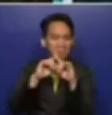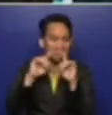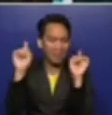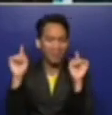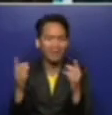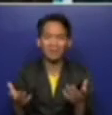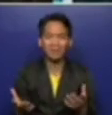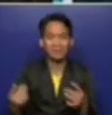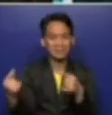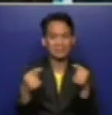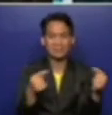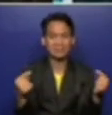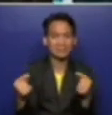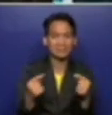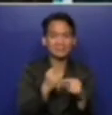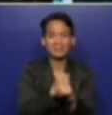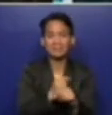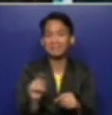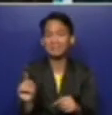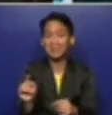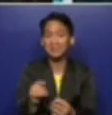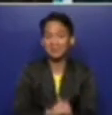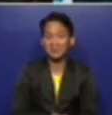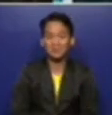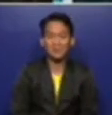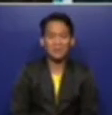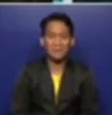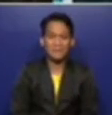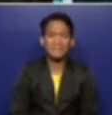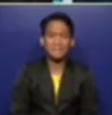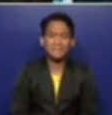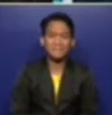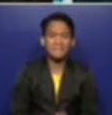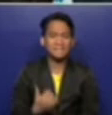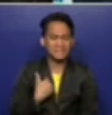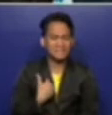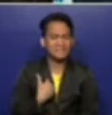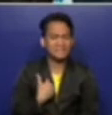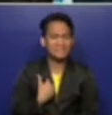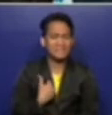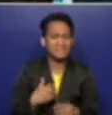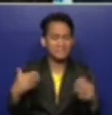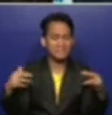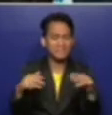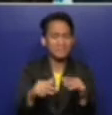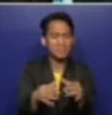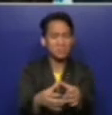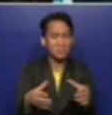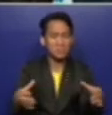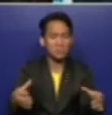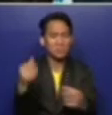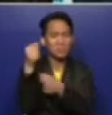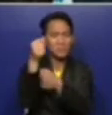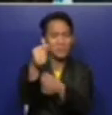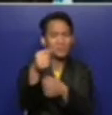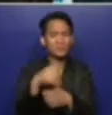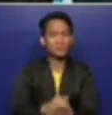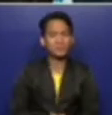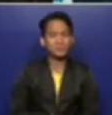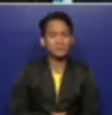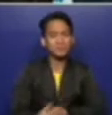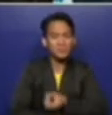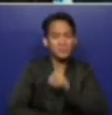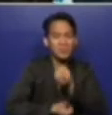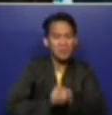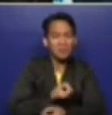ในห้วงนี้ก็มีบางกลุ่มเนี่ยก็ได้มีแนวคิดที่จะออกมาชุมนุมเช่นเดียวกันหรือออกมาแสดงความคิดเห็นเ